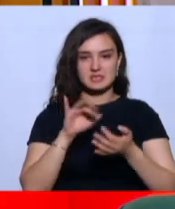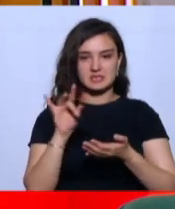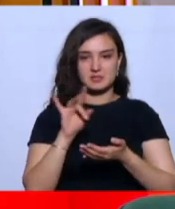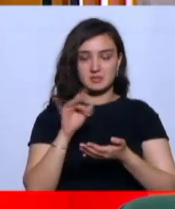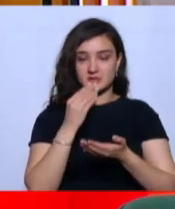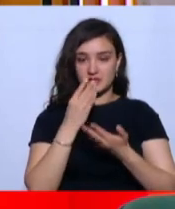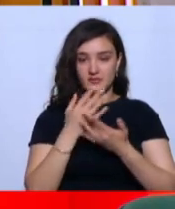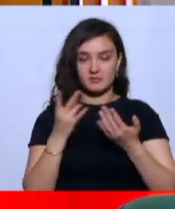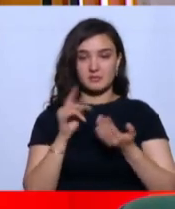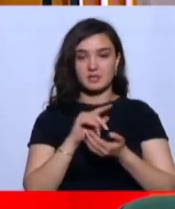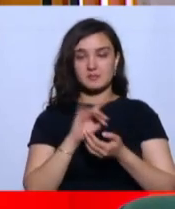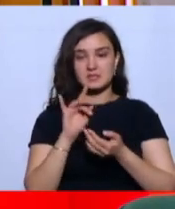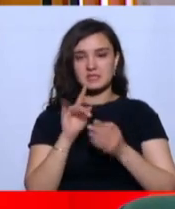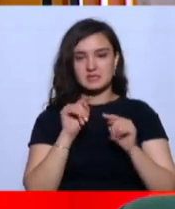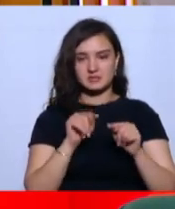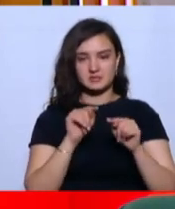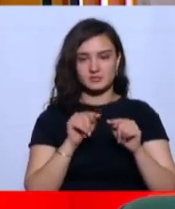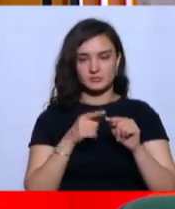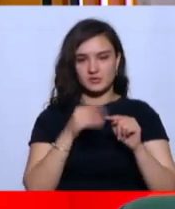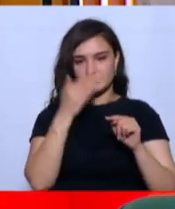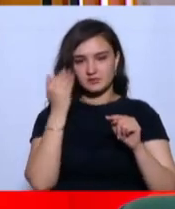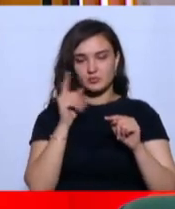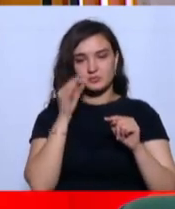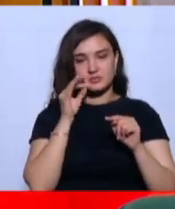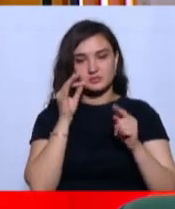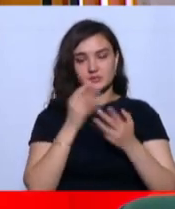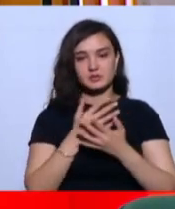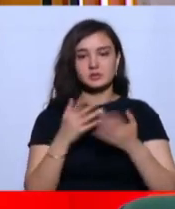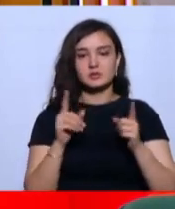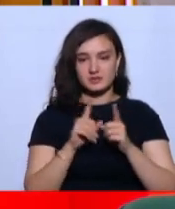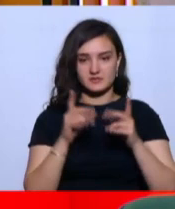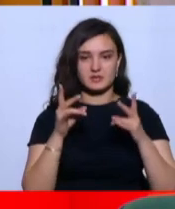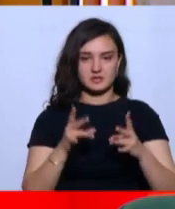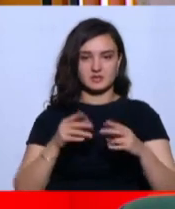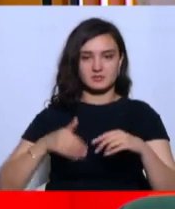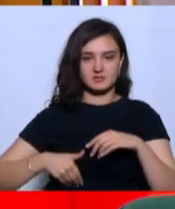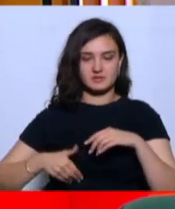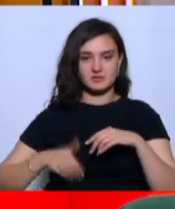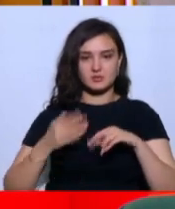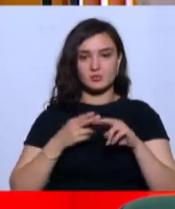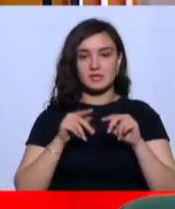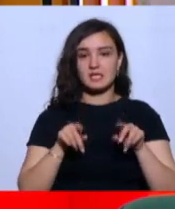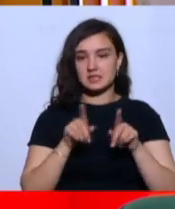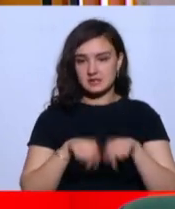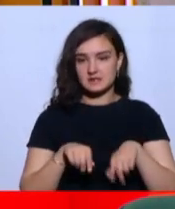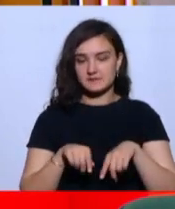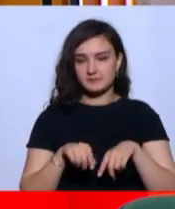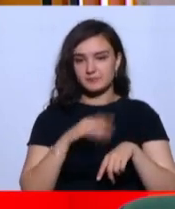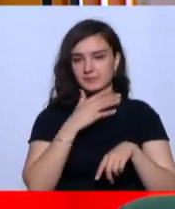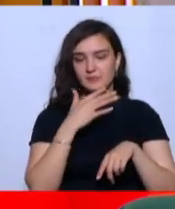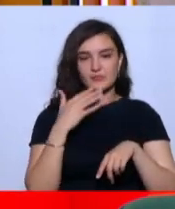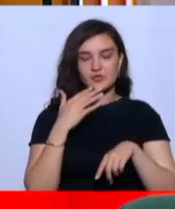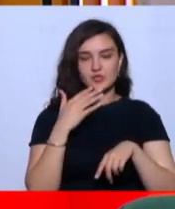საკვები. მაგრამ სულ ცხიმს ერჩიან ხოლმე და ავიწყდებათ, რომ ტკბილი საკვები ასევე აზარალებს ღვიძლს, რომ ესეც